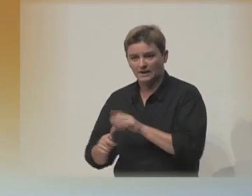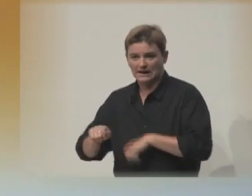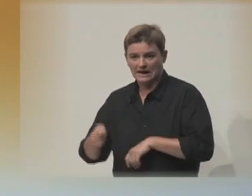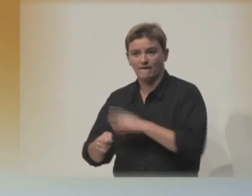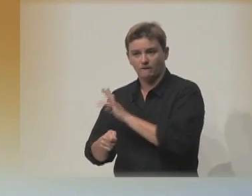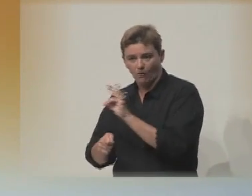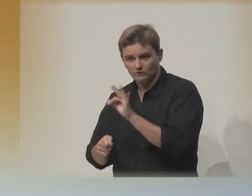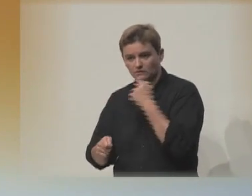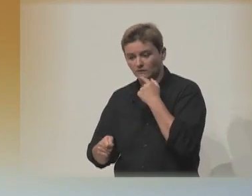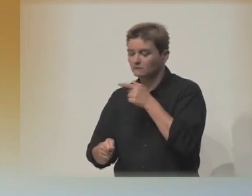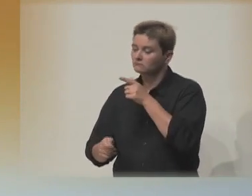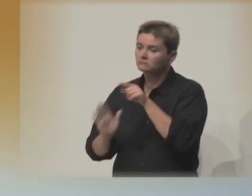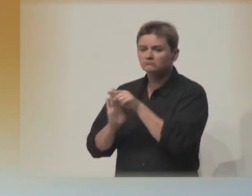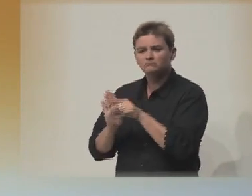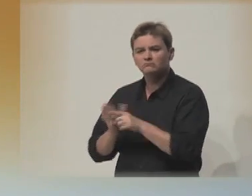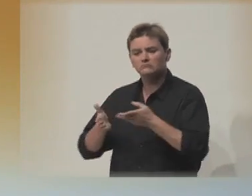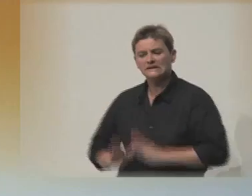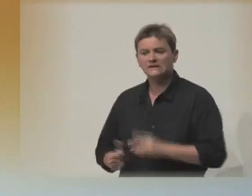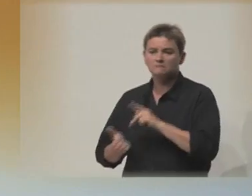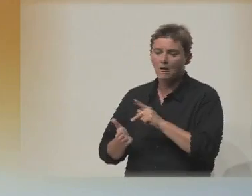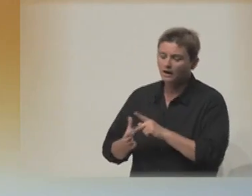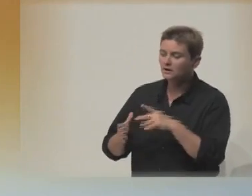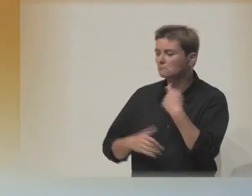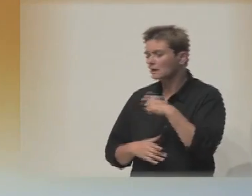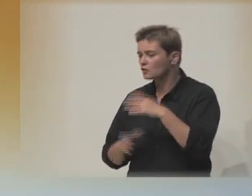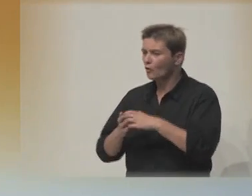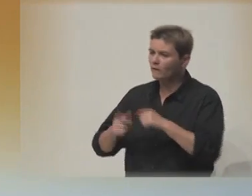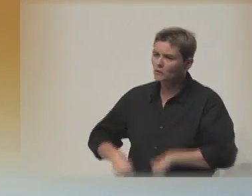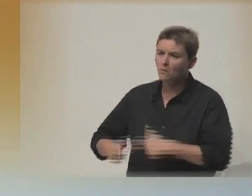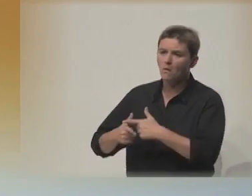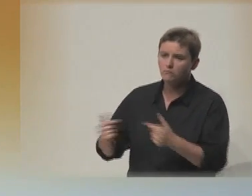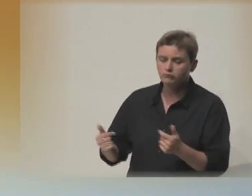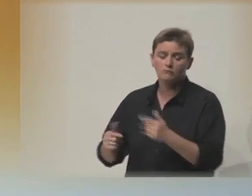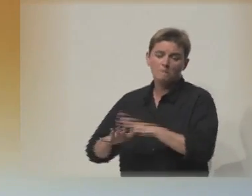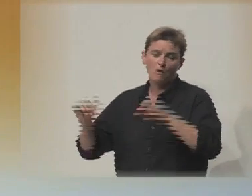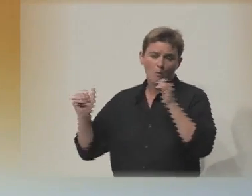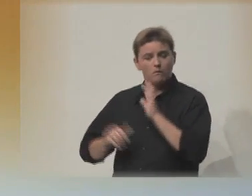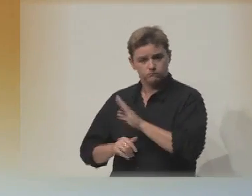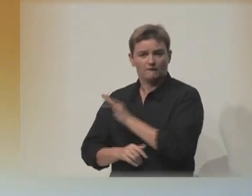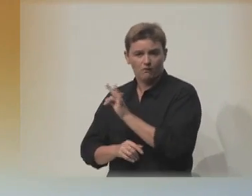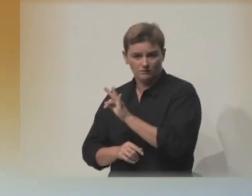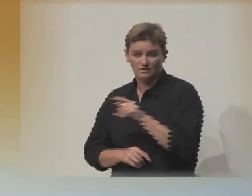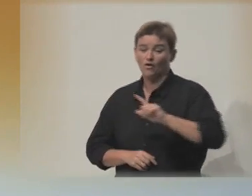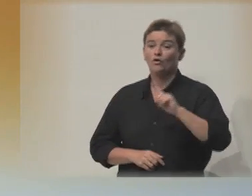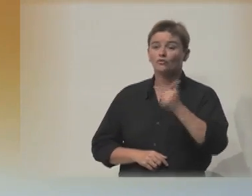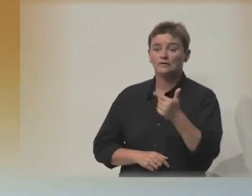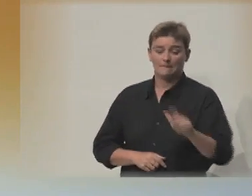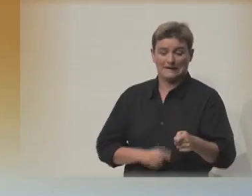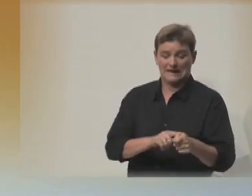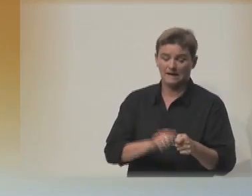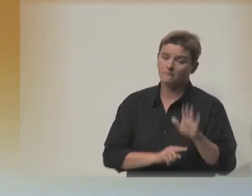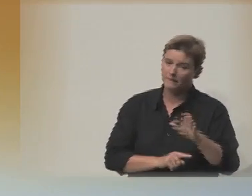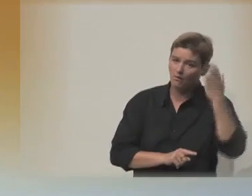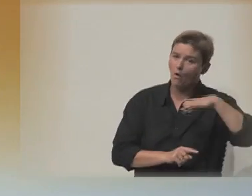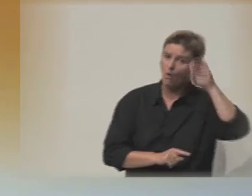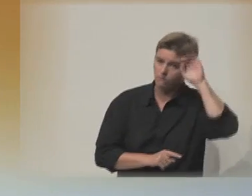décisions qui se prennent à Paris entre le président, le gouvernement, le Parlement, et les décisions qui se prennent à Bruxelles et